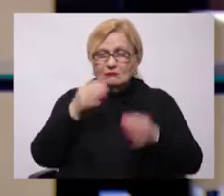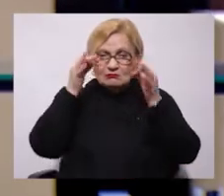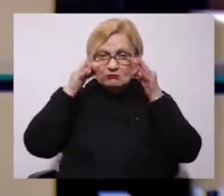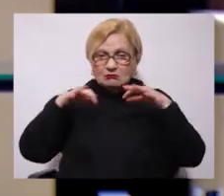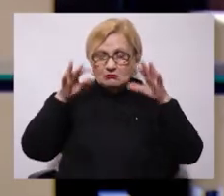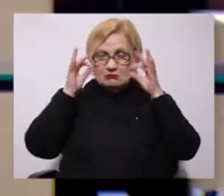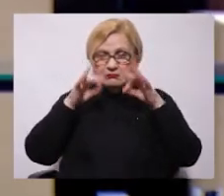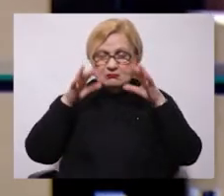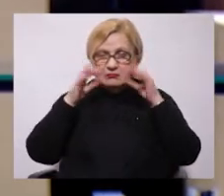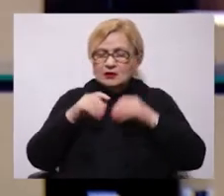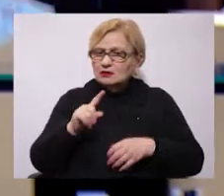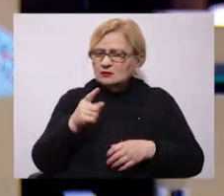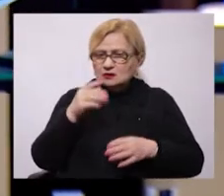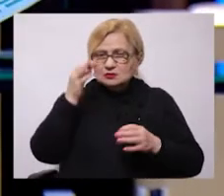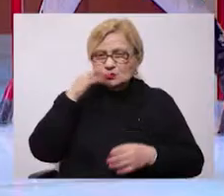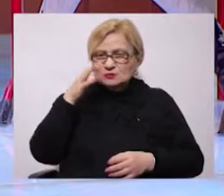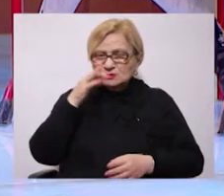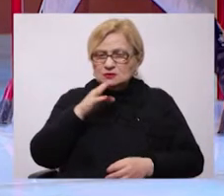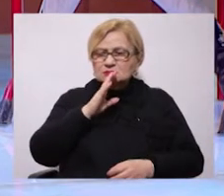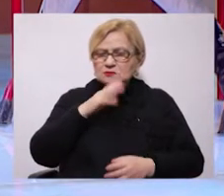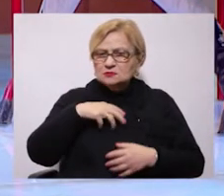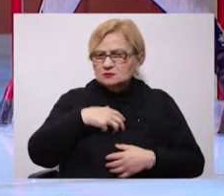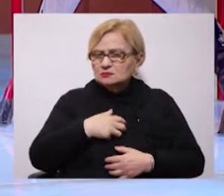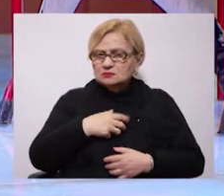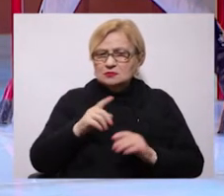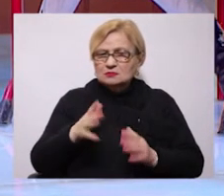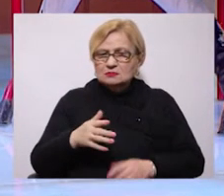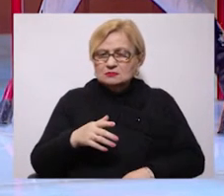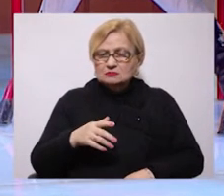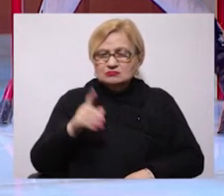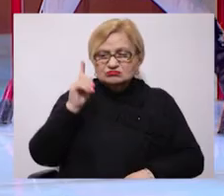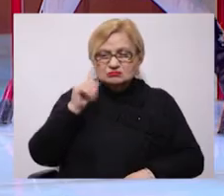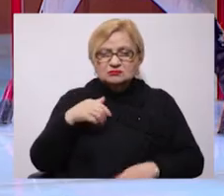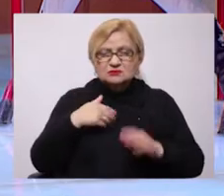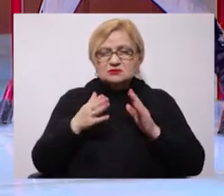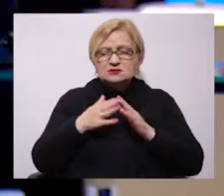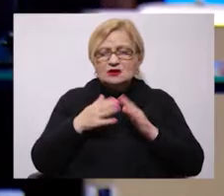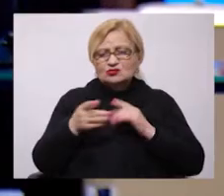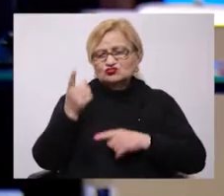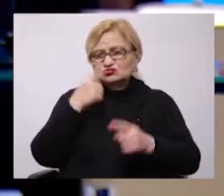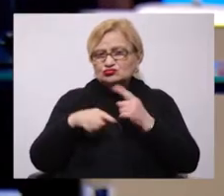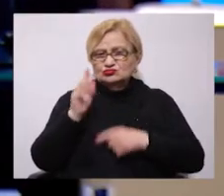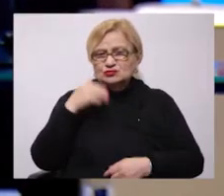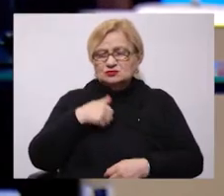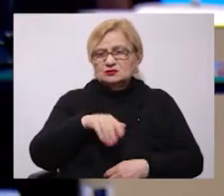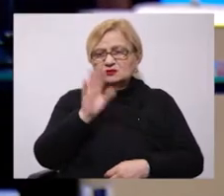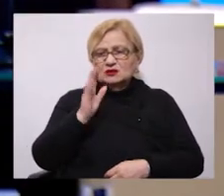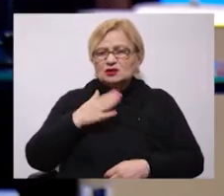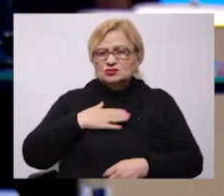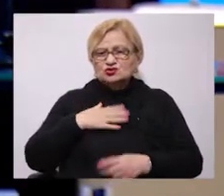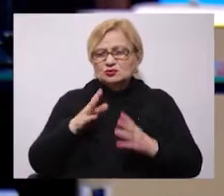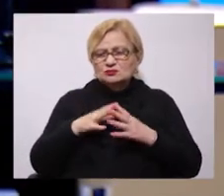ტიროდა. რატომ ტირი? მოიწინა დეიზიმაც. იცი, მე სახლში დაბრუნება მინდა. ჩემი